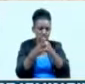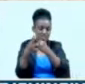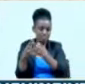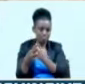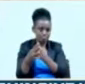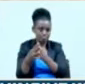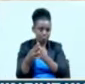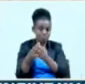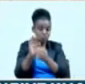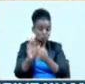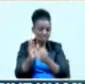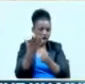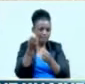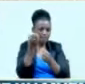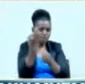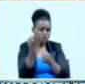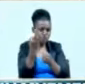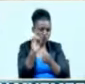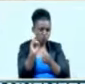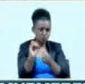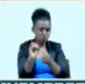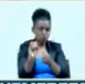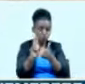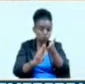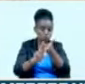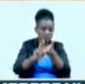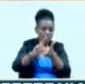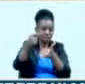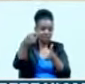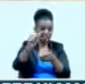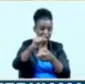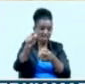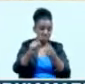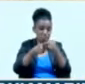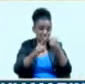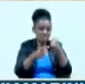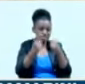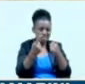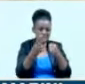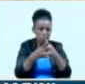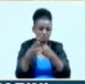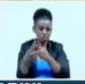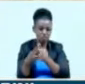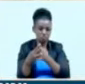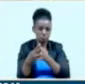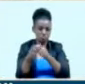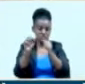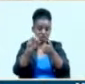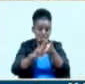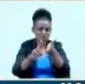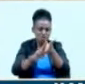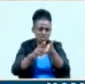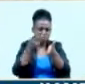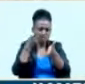6,999 gusa harimo 30 zizakoresha gaz izo mvuzi 6,999 zizakoresha icyo